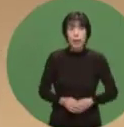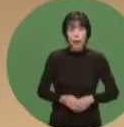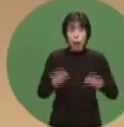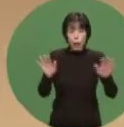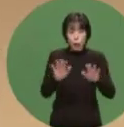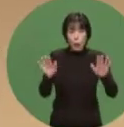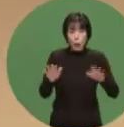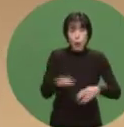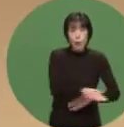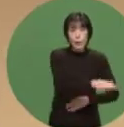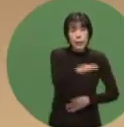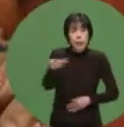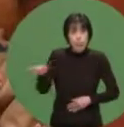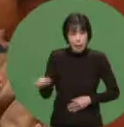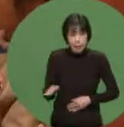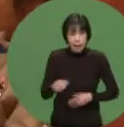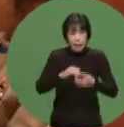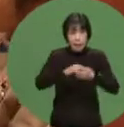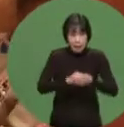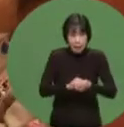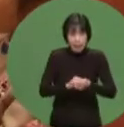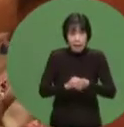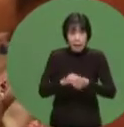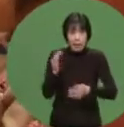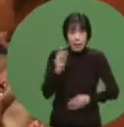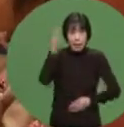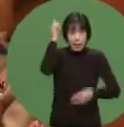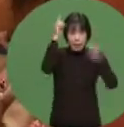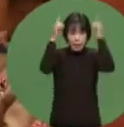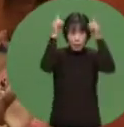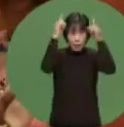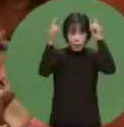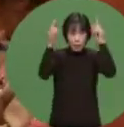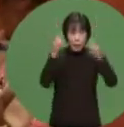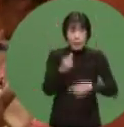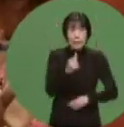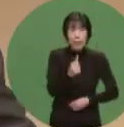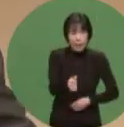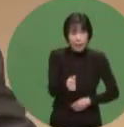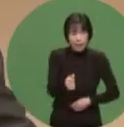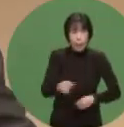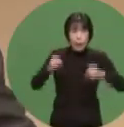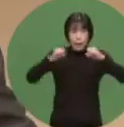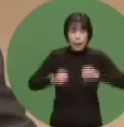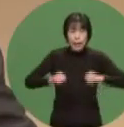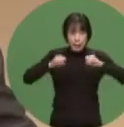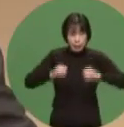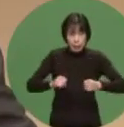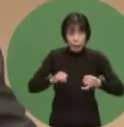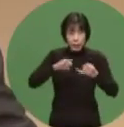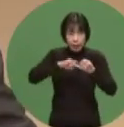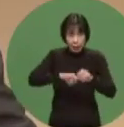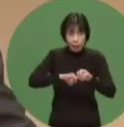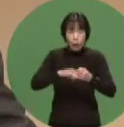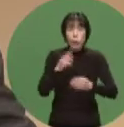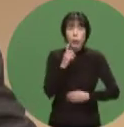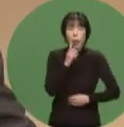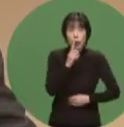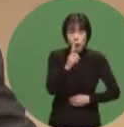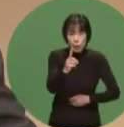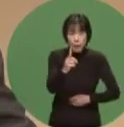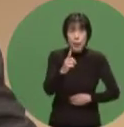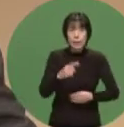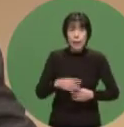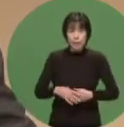員で絶対に火遊びをしませんと元気よく誓いの言葉を述べました。してません